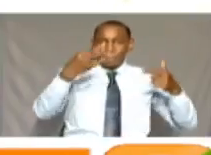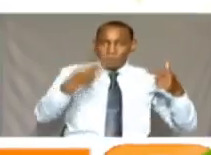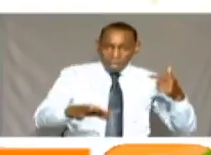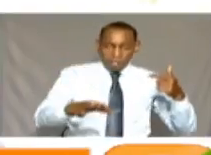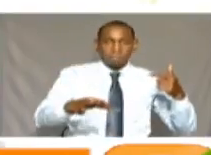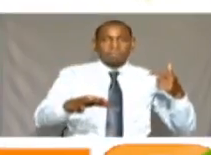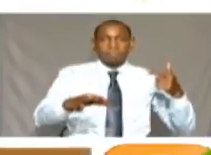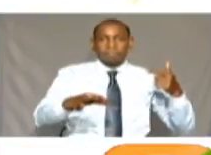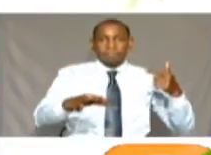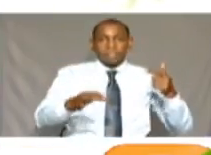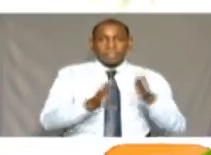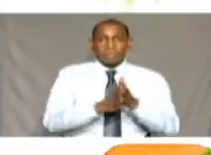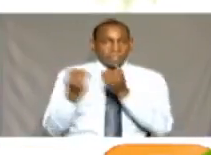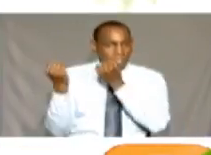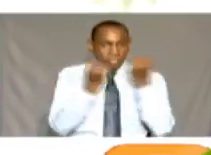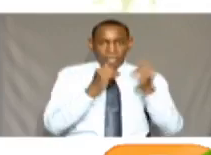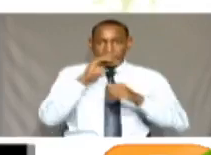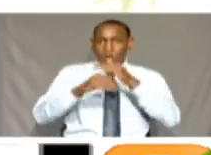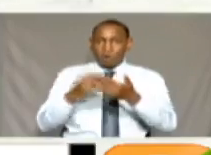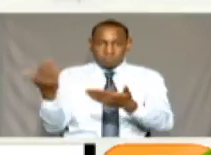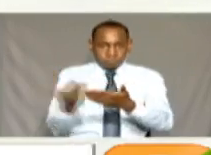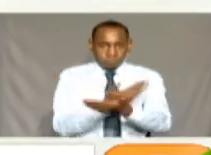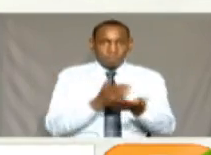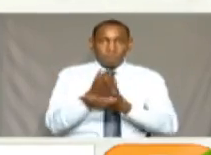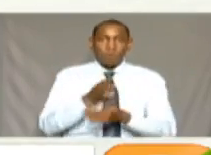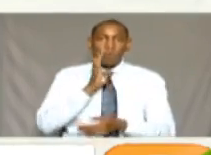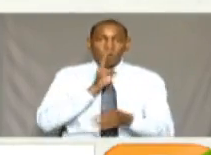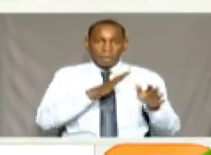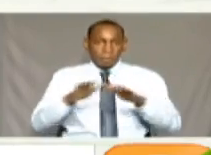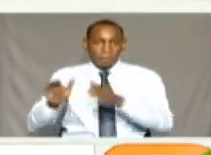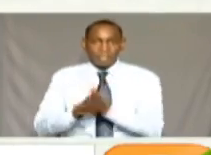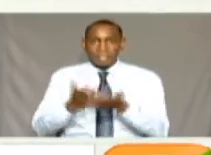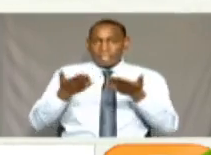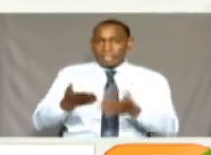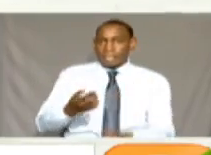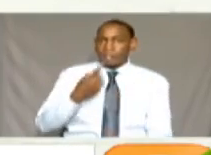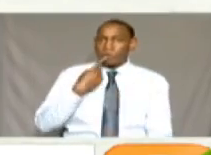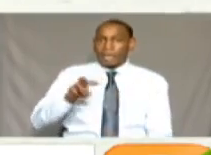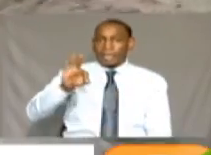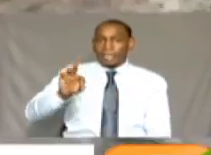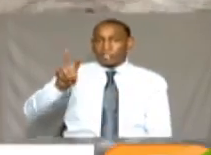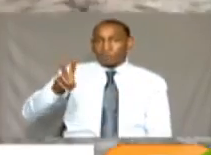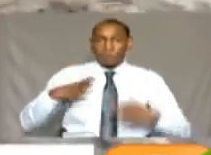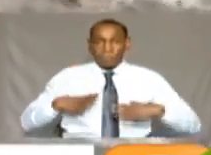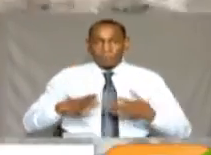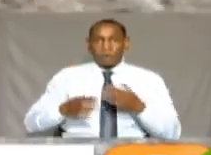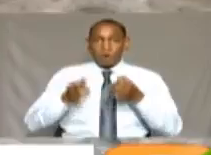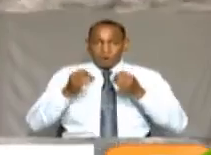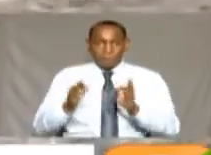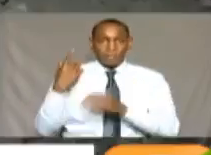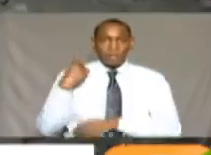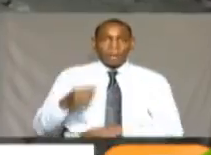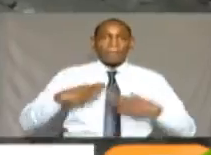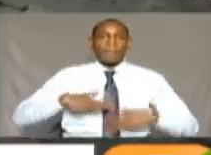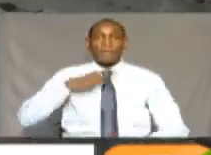na miwa. Zote zimeenda na maji. Kufikia sasa 132 ni idadi rasmi ya watu